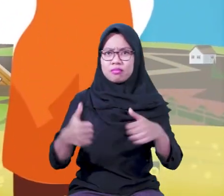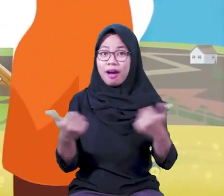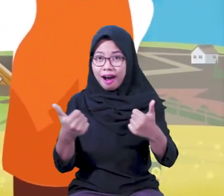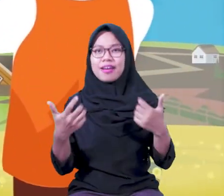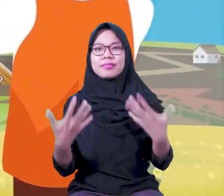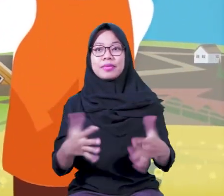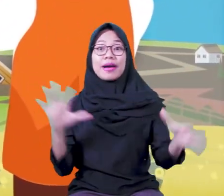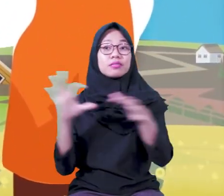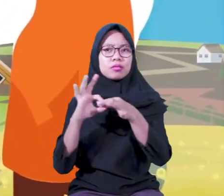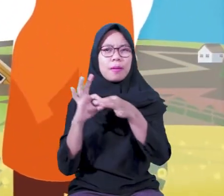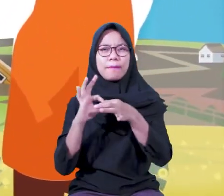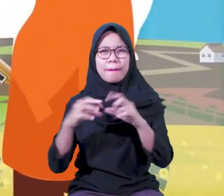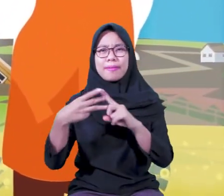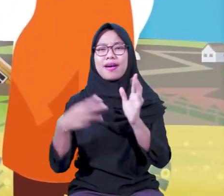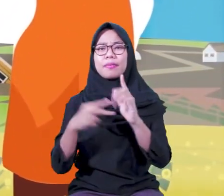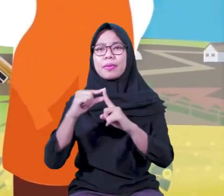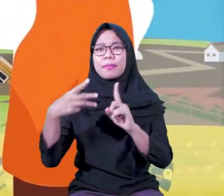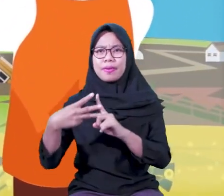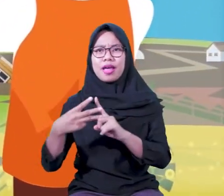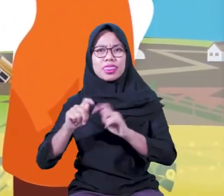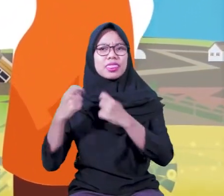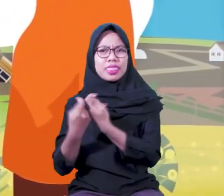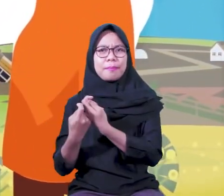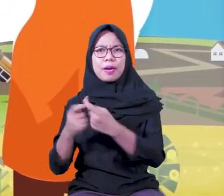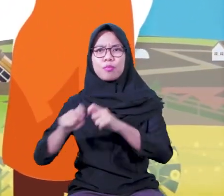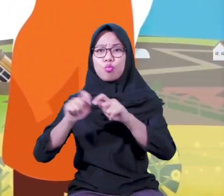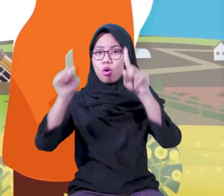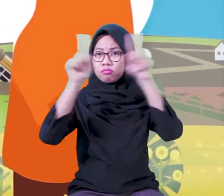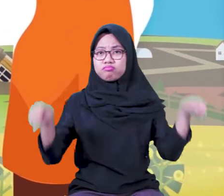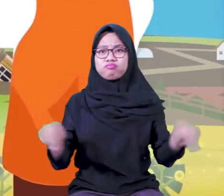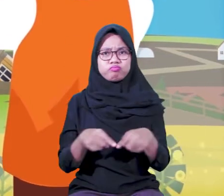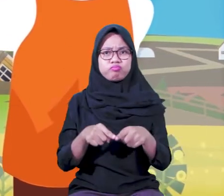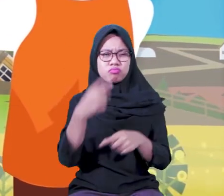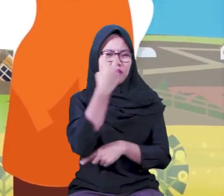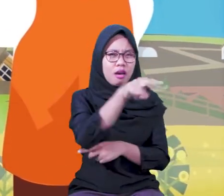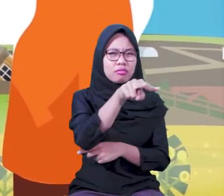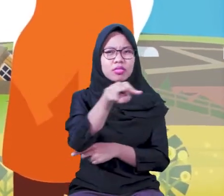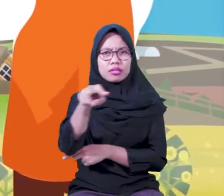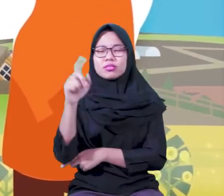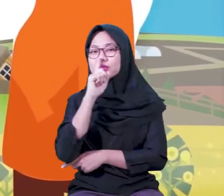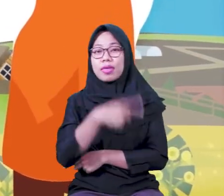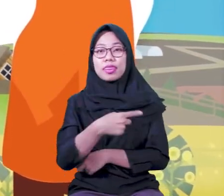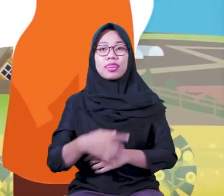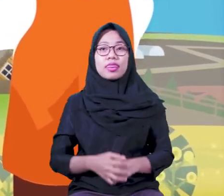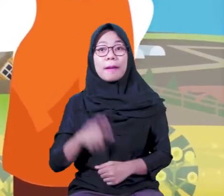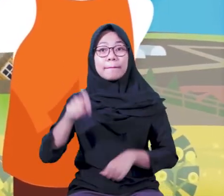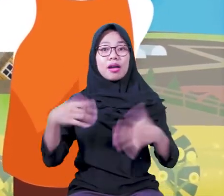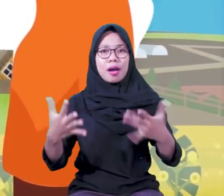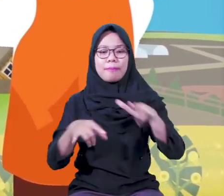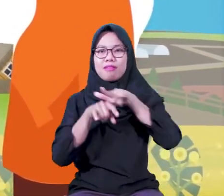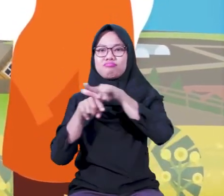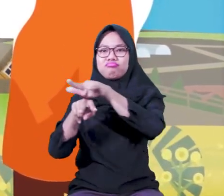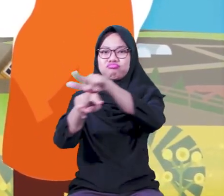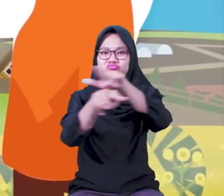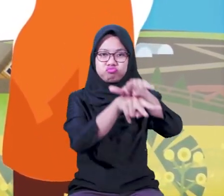reaksi cepat untuk melakukan rap mapping atau pemetaan cepat berkoordinasi dengan BNPB tim ini melakukan pemetaan cepat